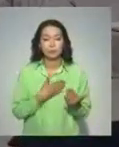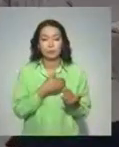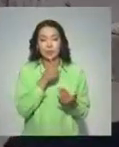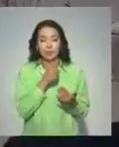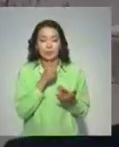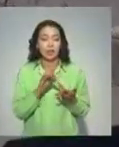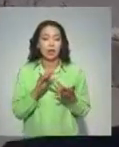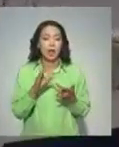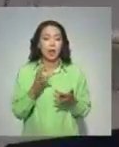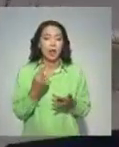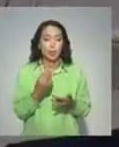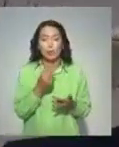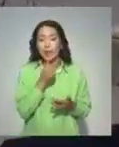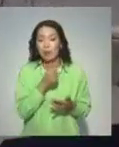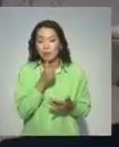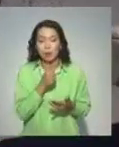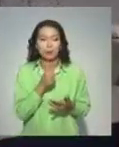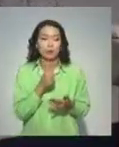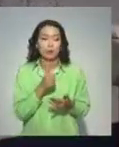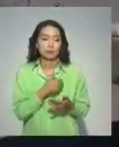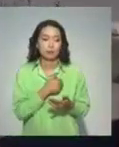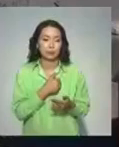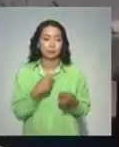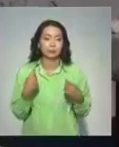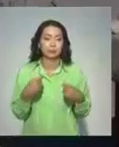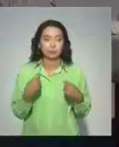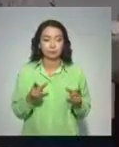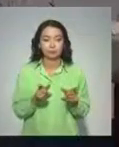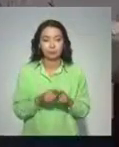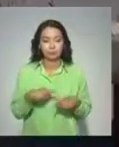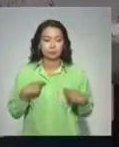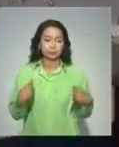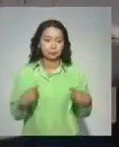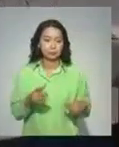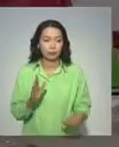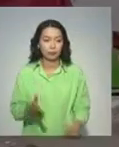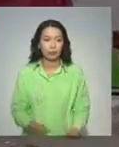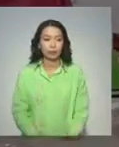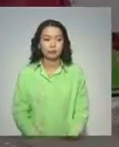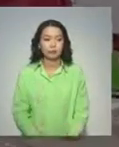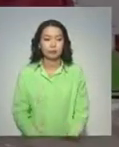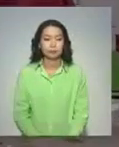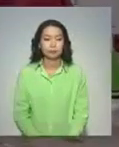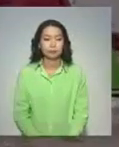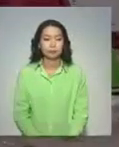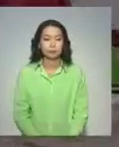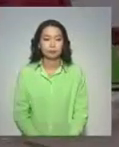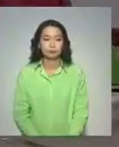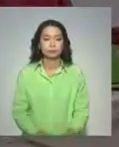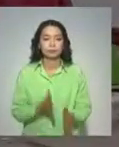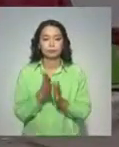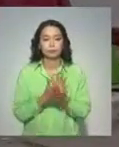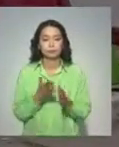әлеуметтік эксперимент жасағым келіп тұр. Қала көшелерінің бірінде сауда жасаймын. Құрт аламыз 100 теңгеден.